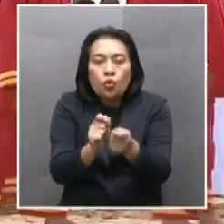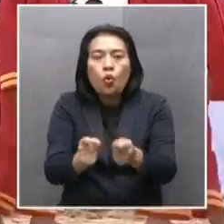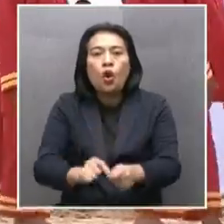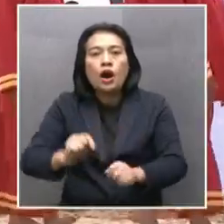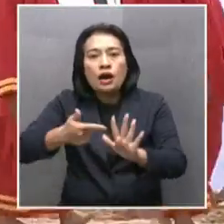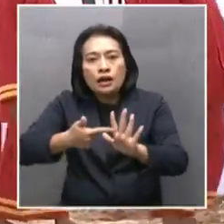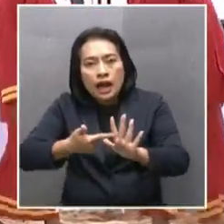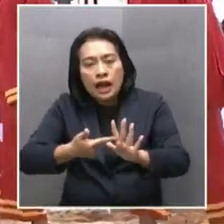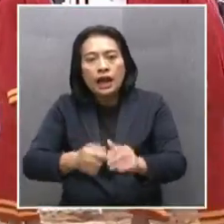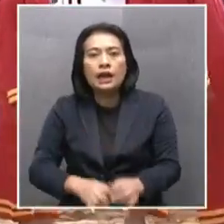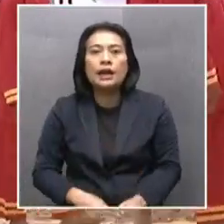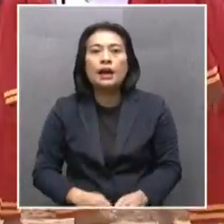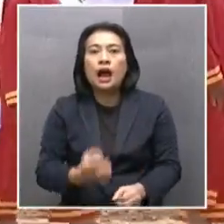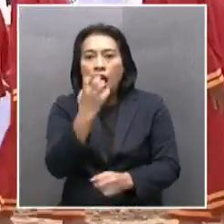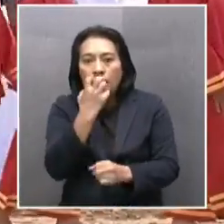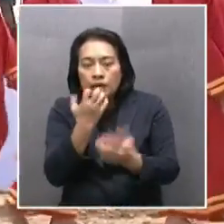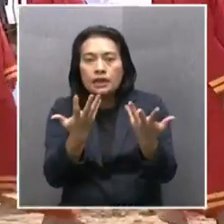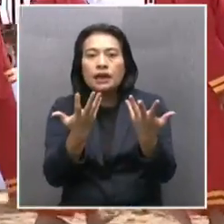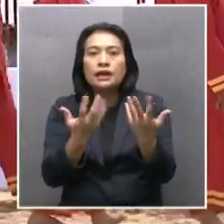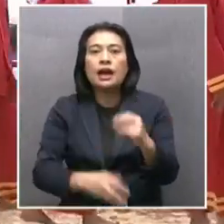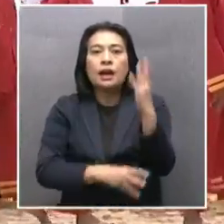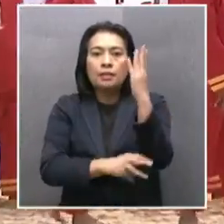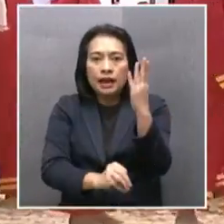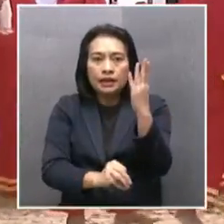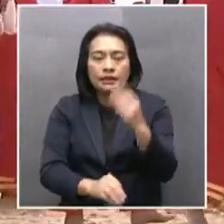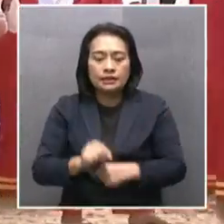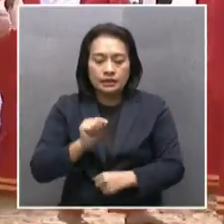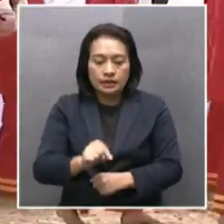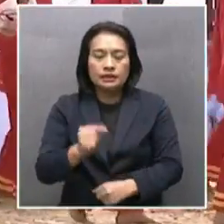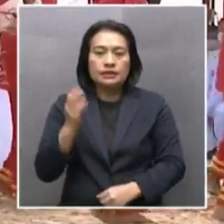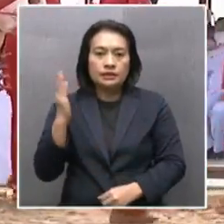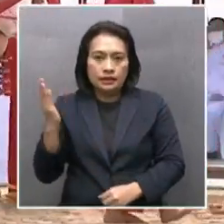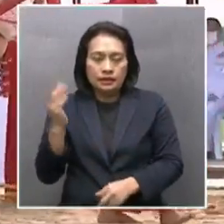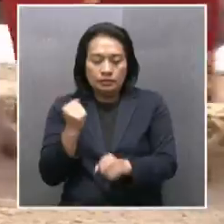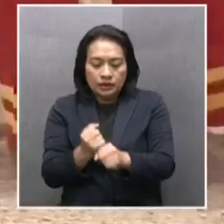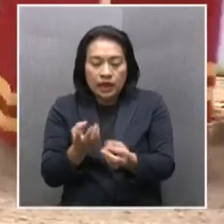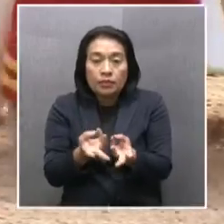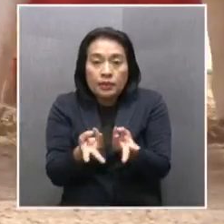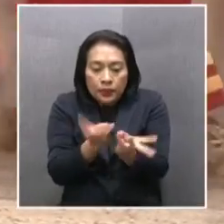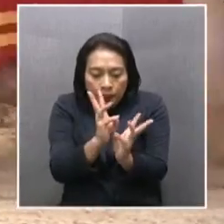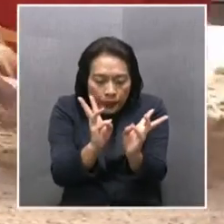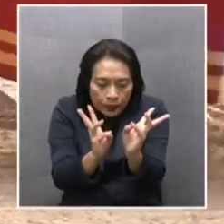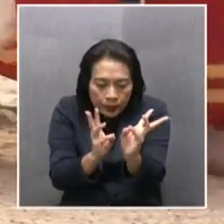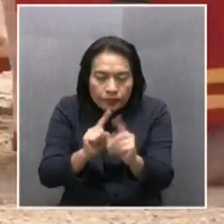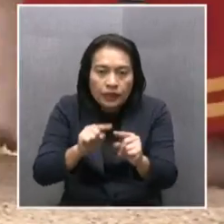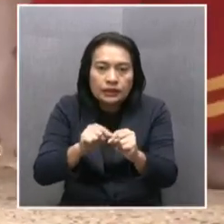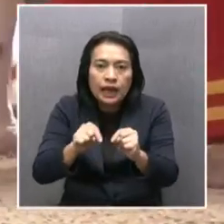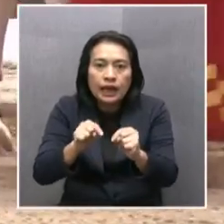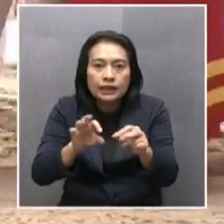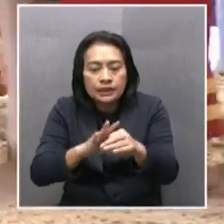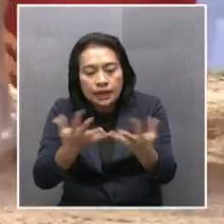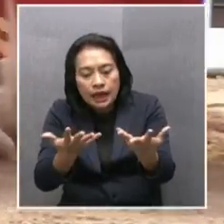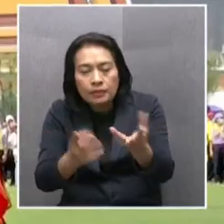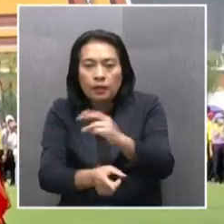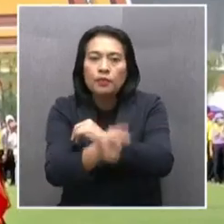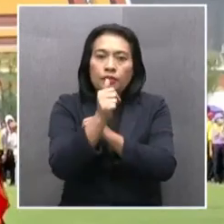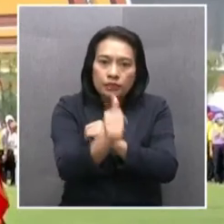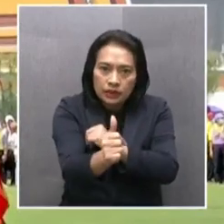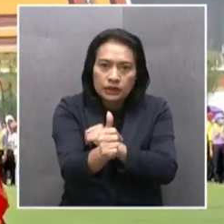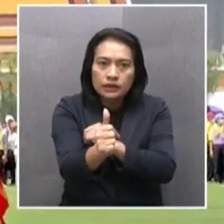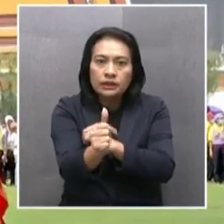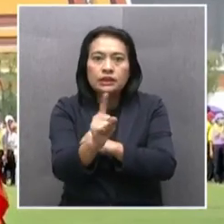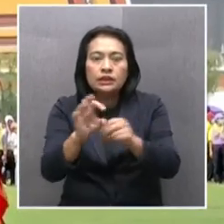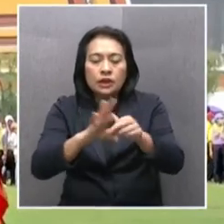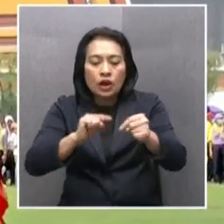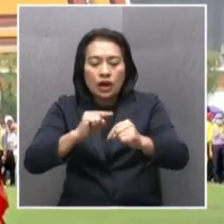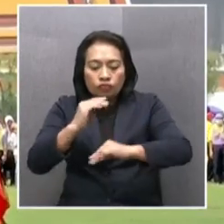ต้นการประกอบพิธีพืชมงคลก็เพื่อให้พันธุ์พืชเหล่านั้นปราศจากโรคภัยและอุดมสมบูรณ์มี